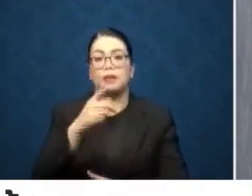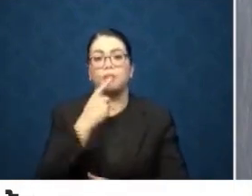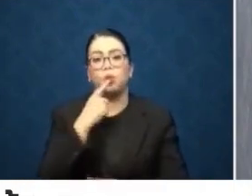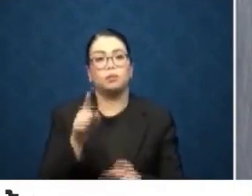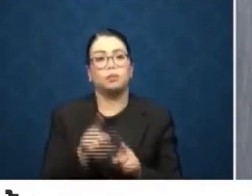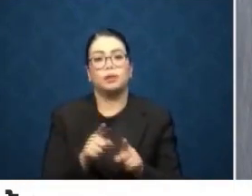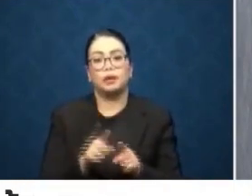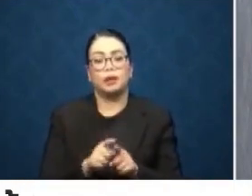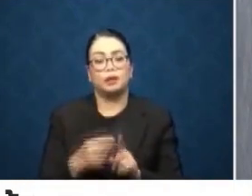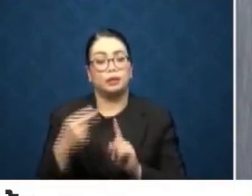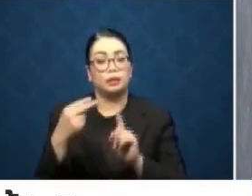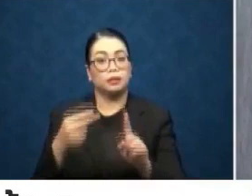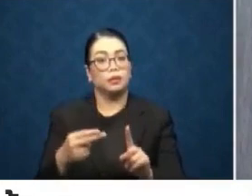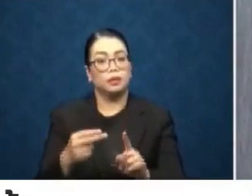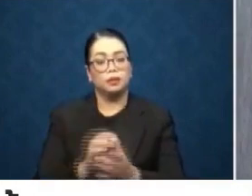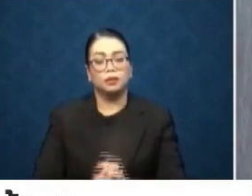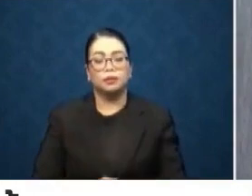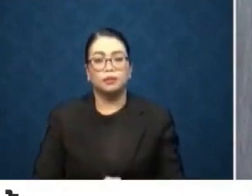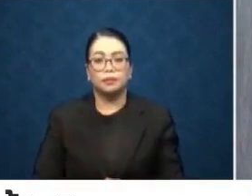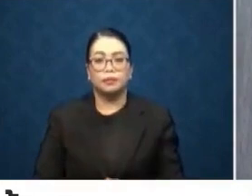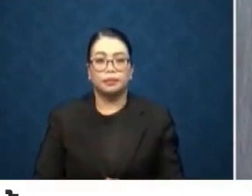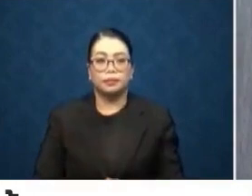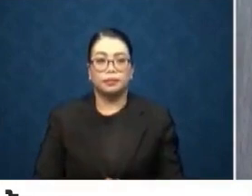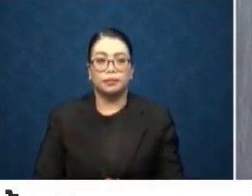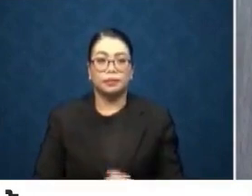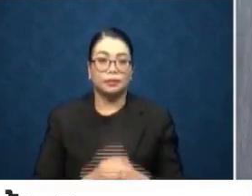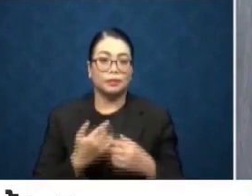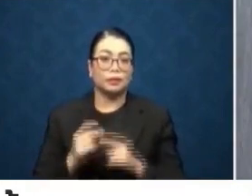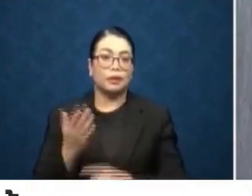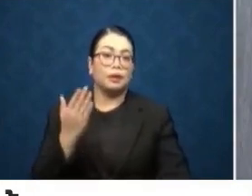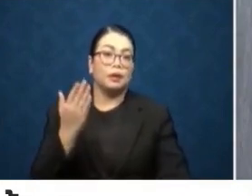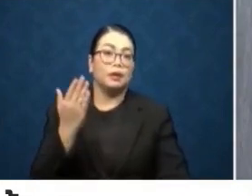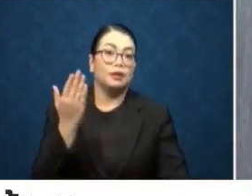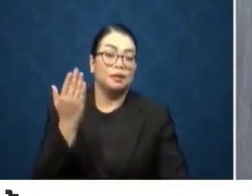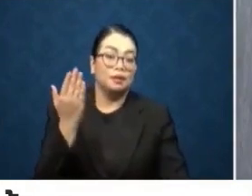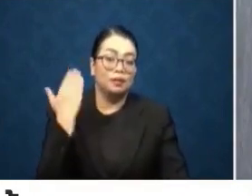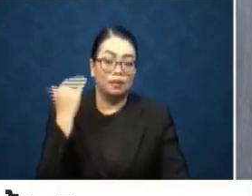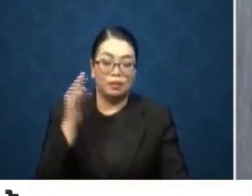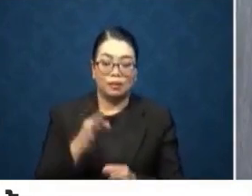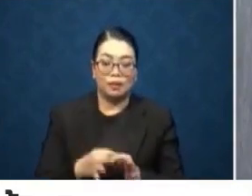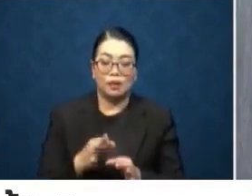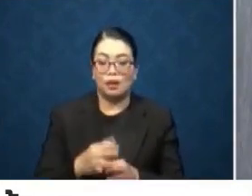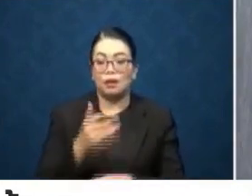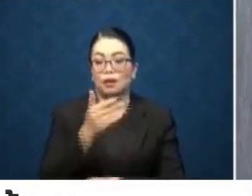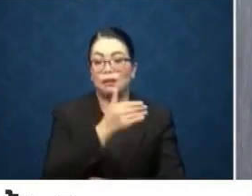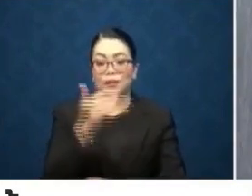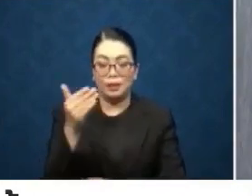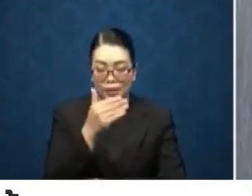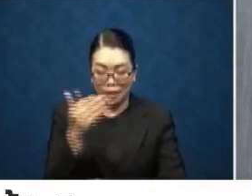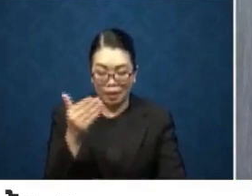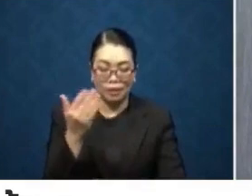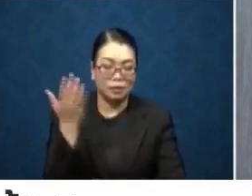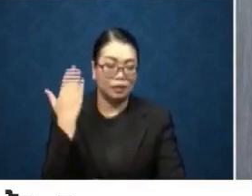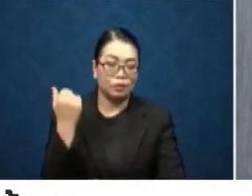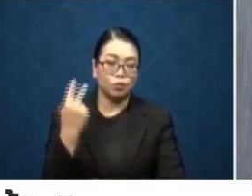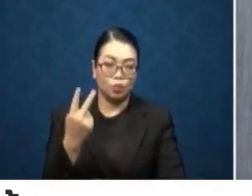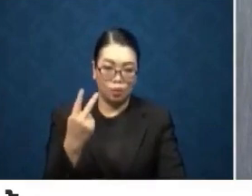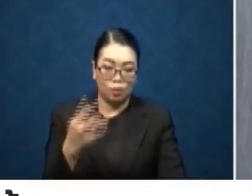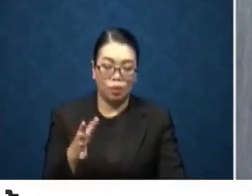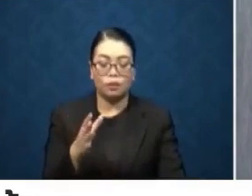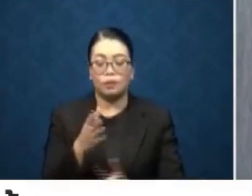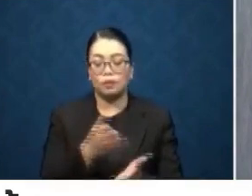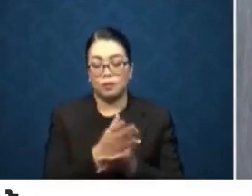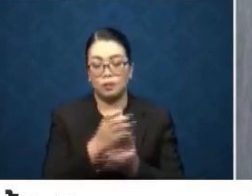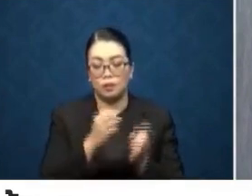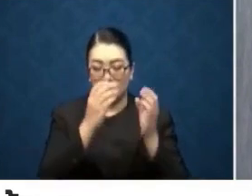คริปโตเพราะมีกรณีของ bitcoinที่พบว่ามีมูลค่าสูงถึง 6.9หมืเหรียญสหรัฐแต่วัน